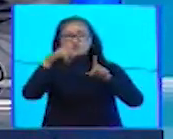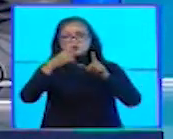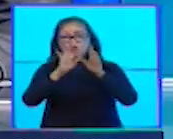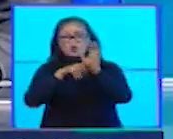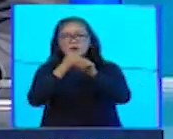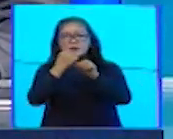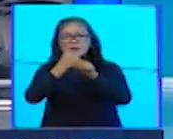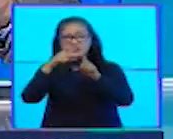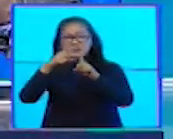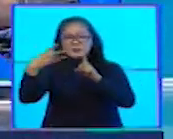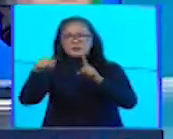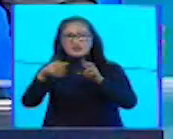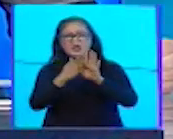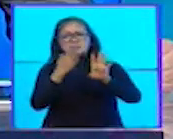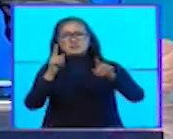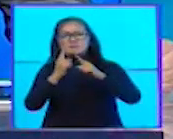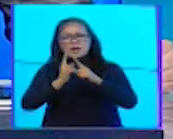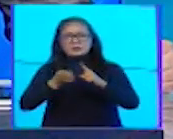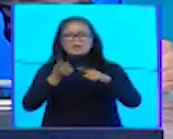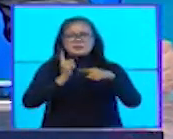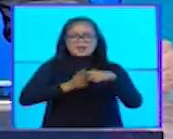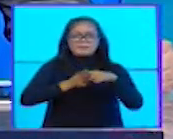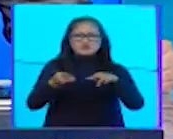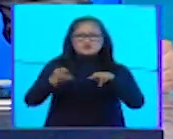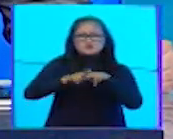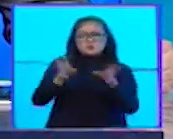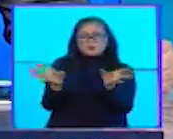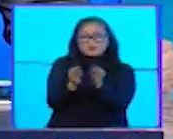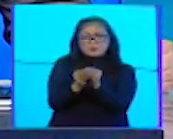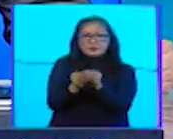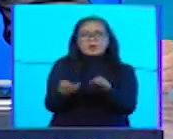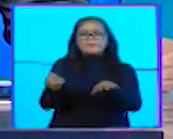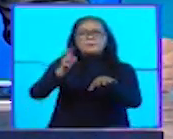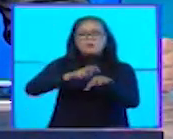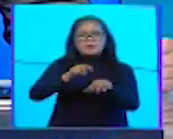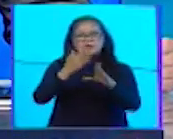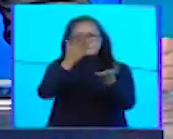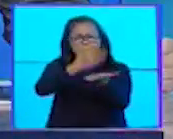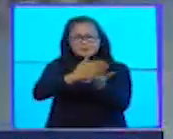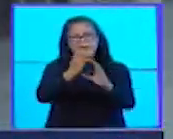Bogor. Antrean akibat pembatasan jumlah penumpang serta pembatasan gerbong.